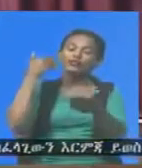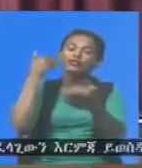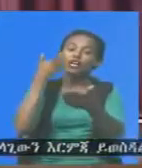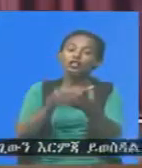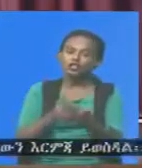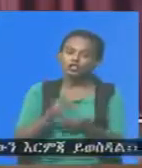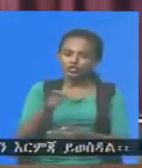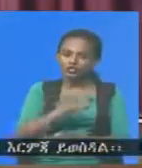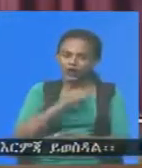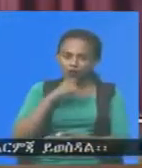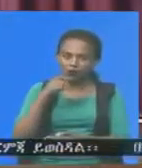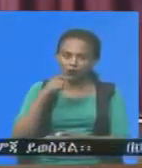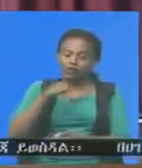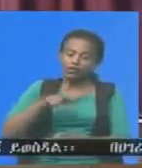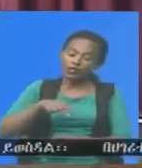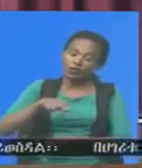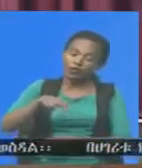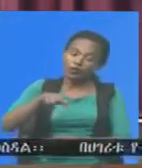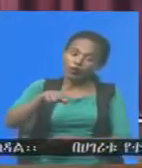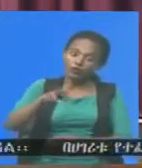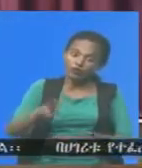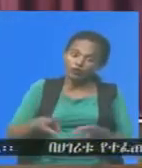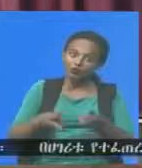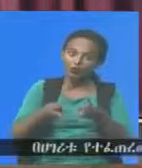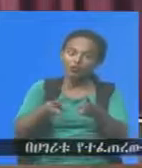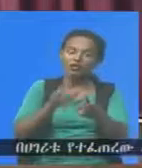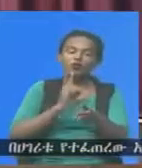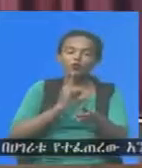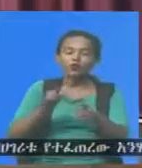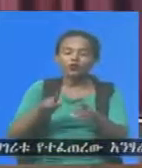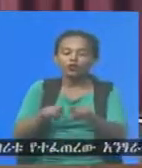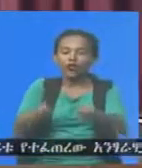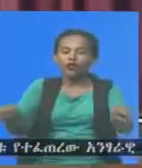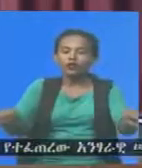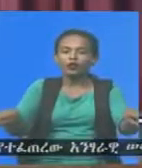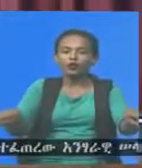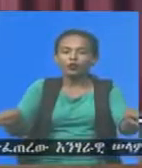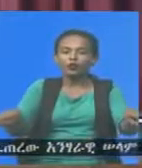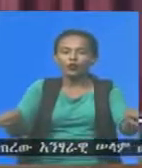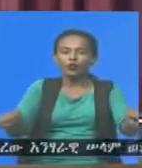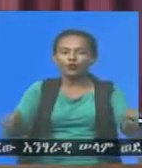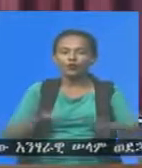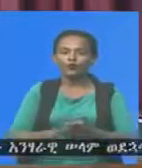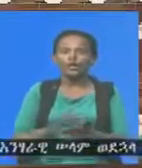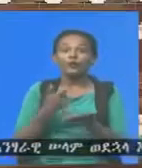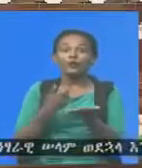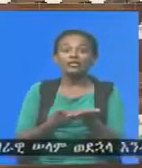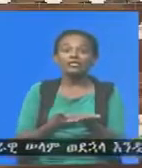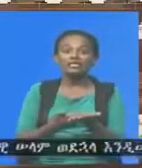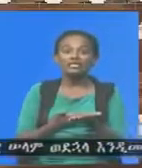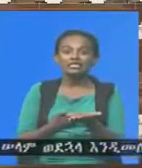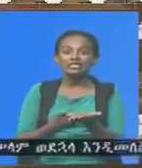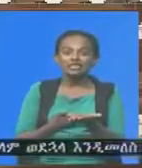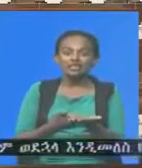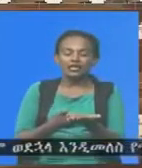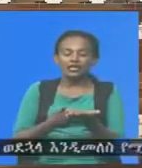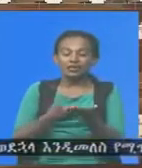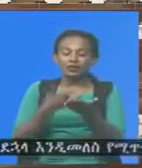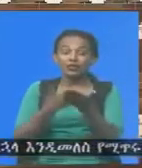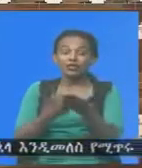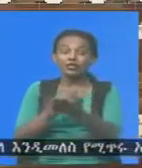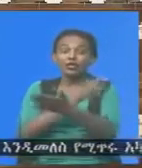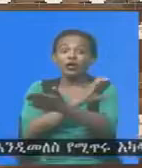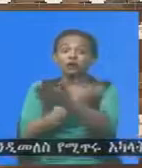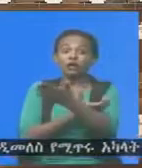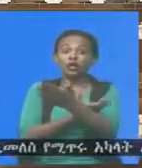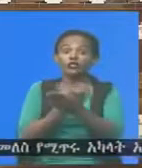ሳይሆን የምንጓዝበት መንገድ ነው የተለያየ የሆነው ማለት ነው። በዚህ የካፒታሊስታዊ ኢኮኖሚ ግንባታ